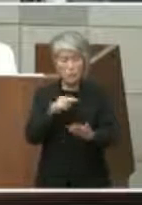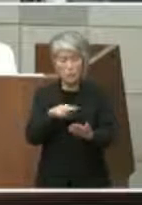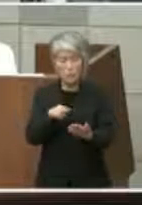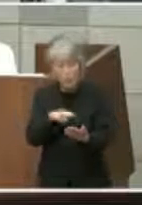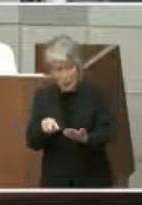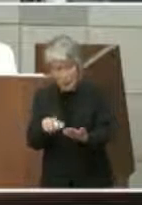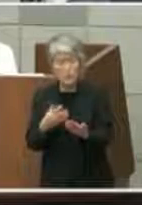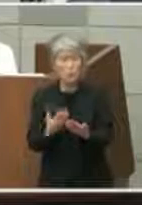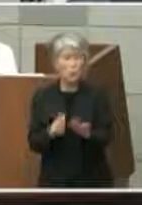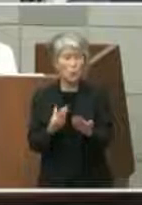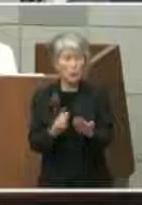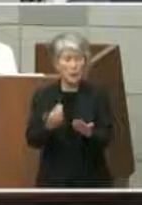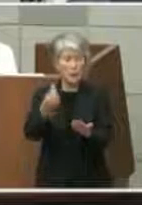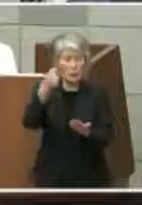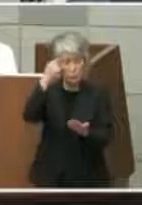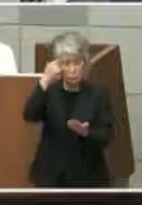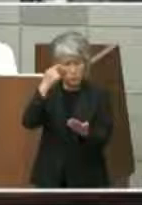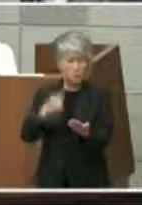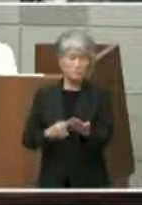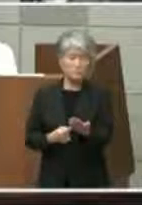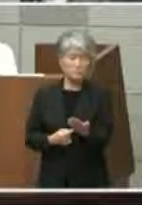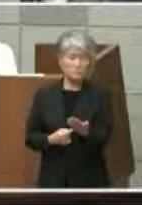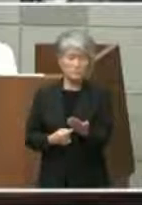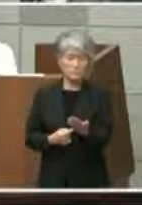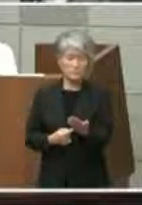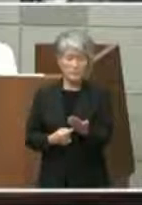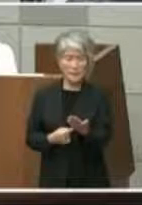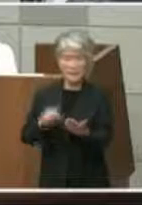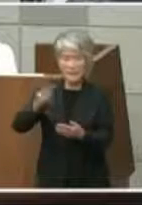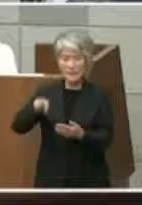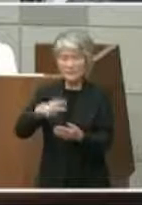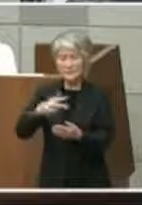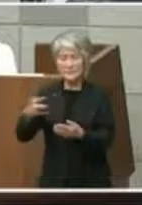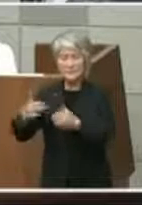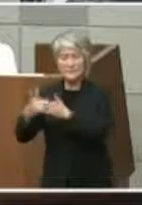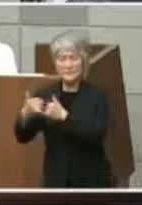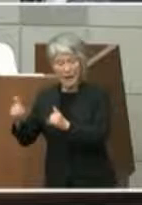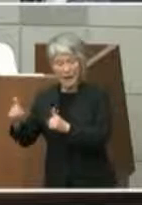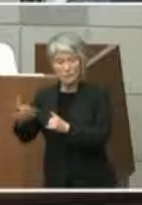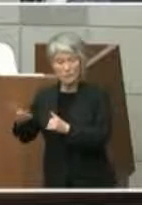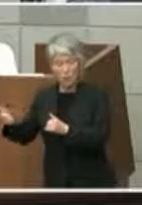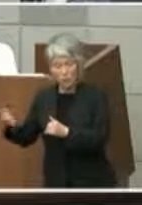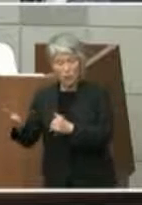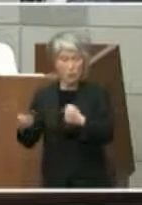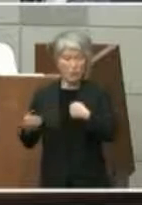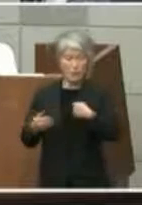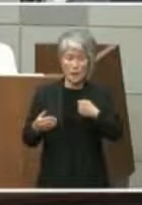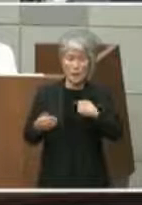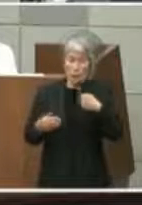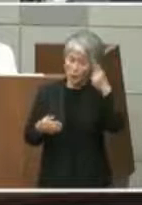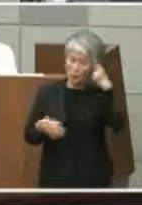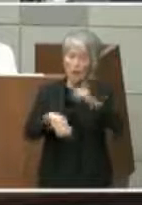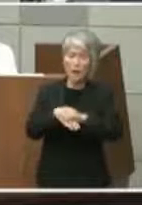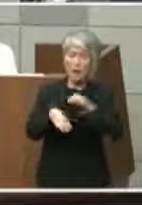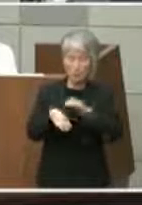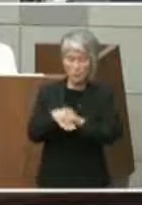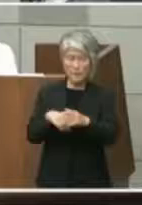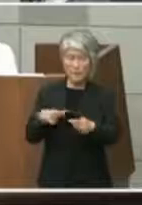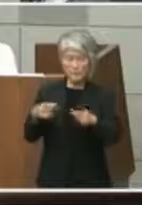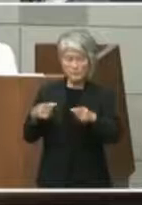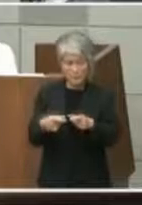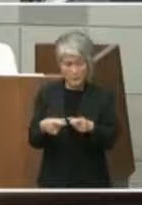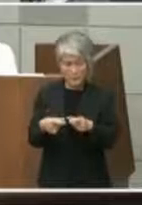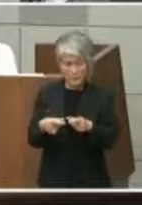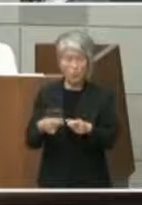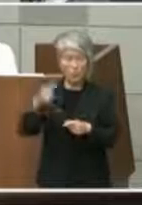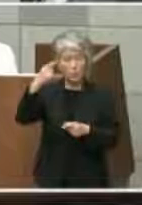というところで、あの理事者側と私の認識は大体一致しとんかなというところでありまして、で、